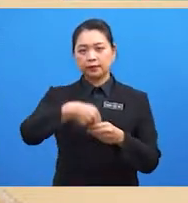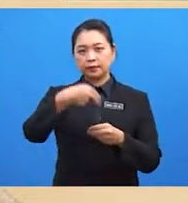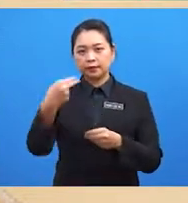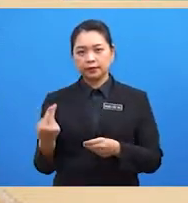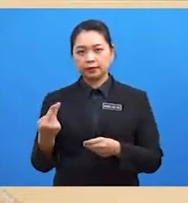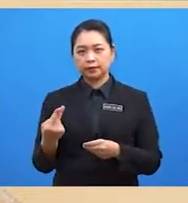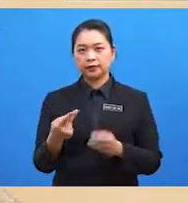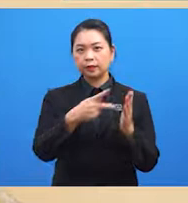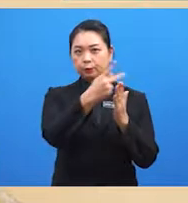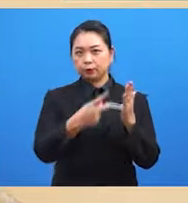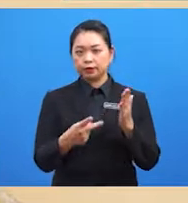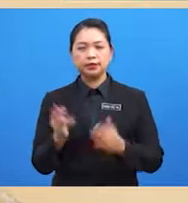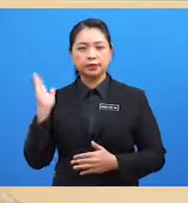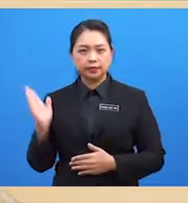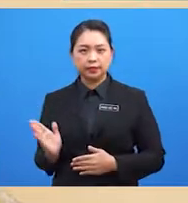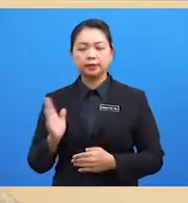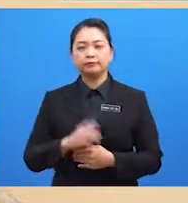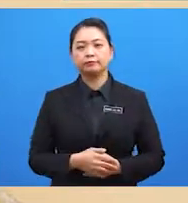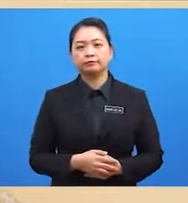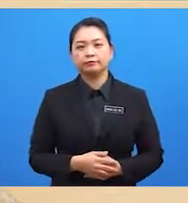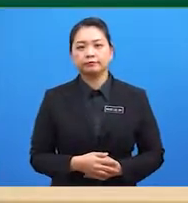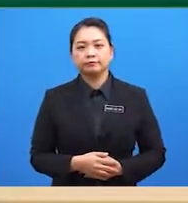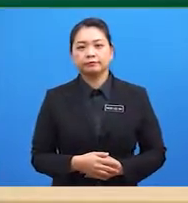menghasilkan puisi ini.